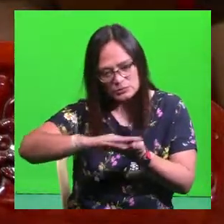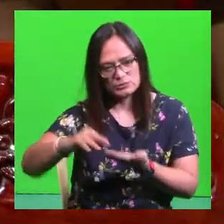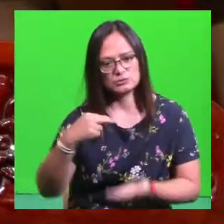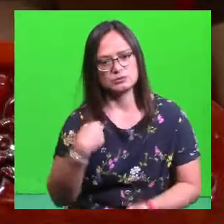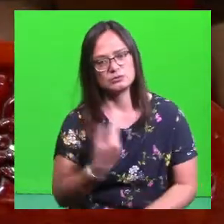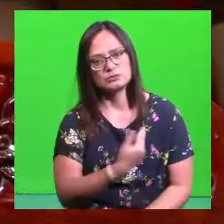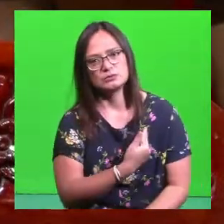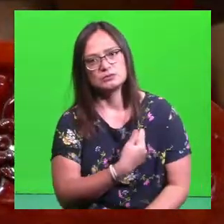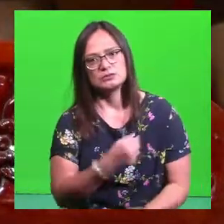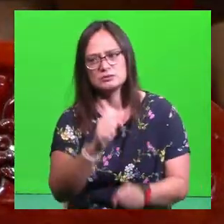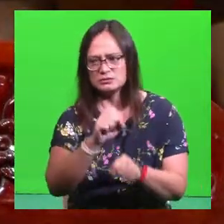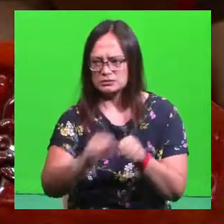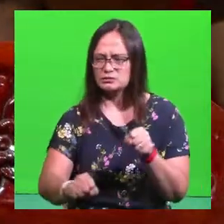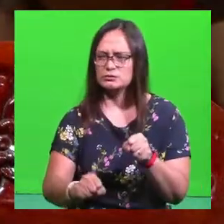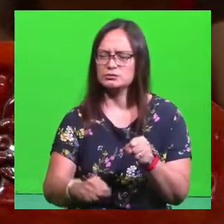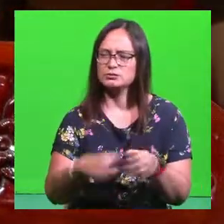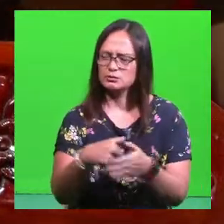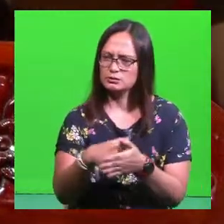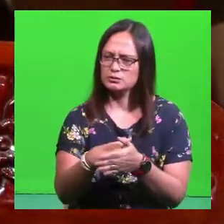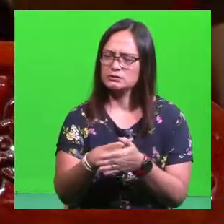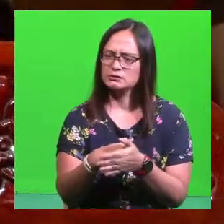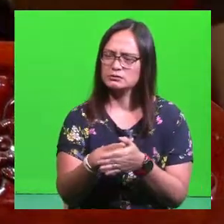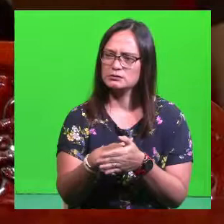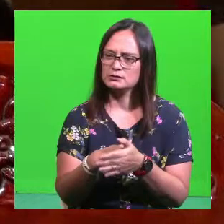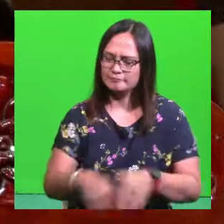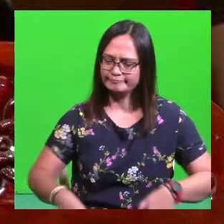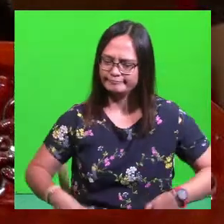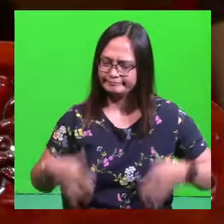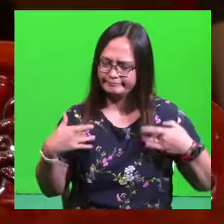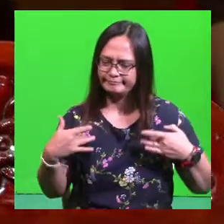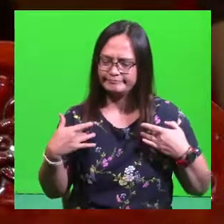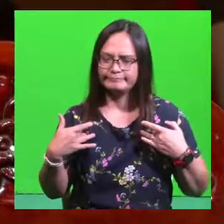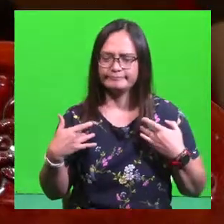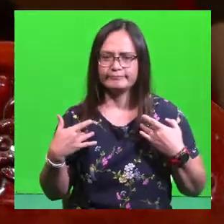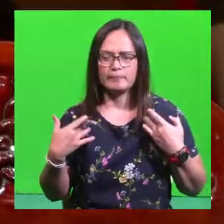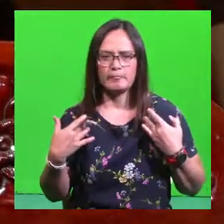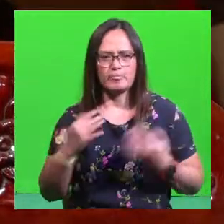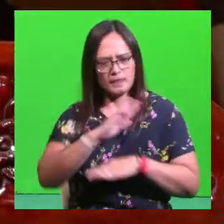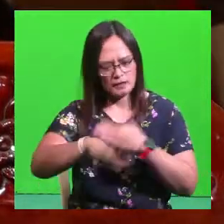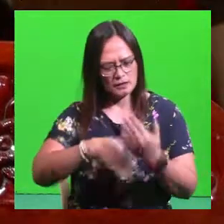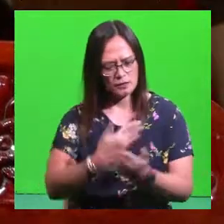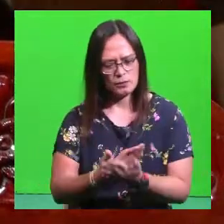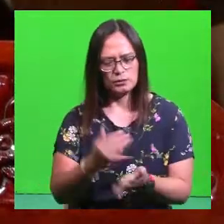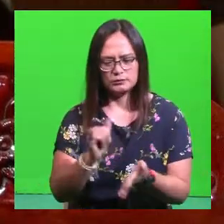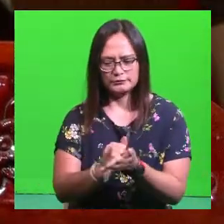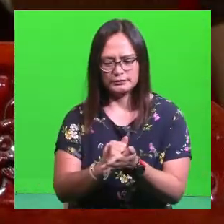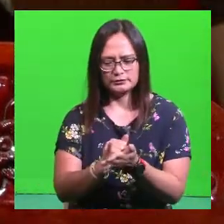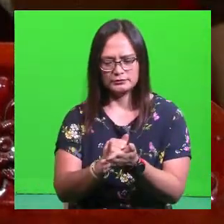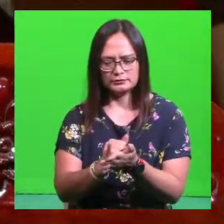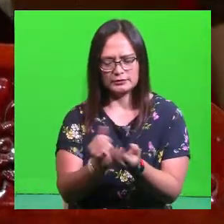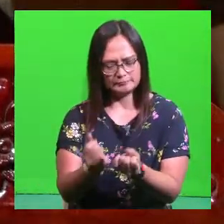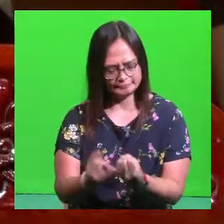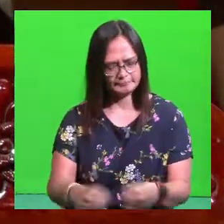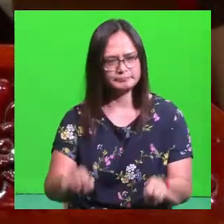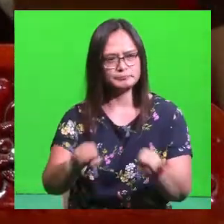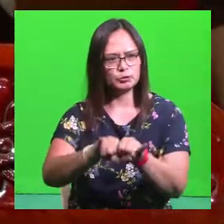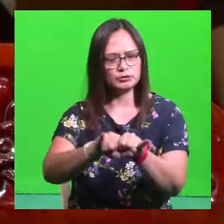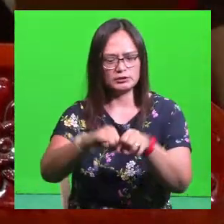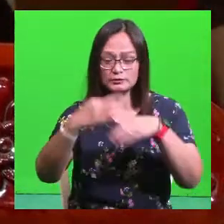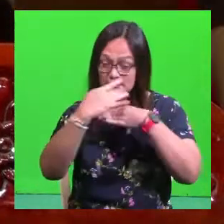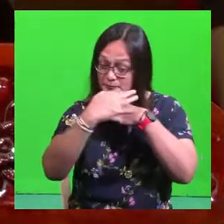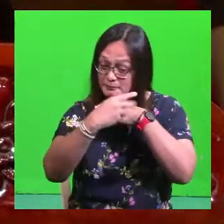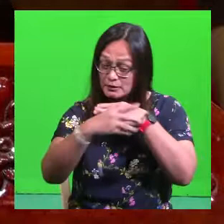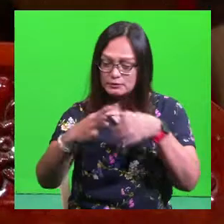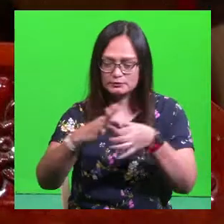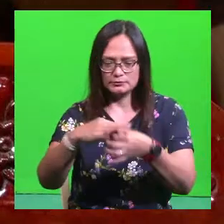praktikal, sa lahat ng taong nagpapahalaga sa pagkabuhos ng dugo ng ating Panginoon sa krus ng